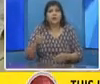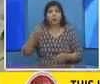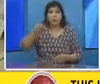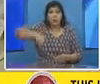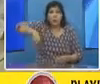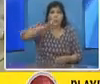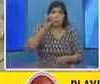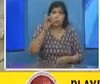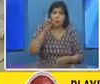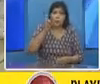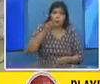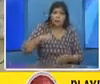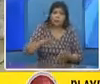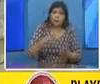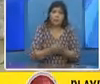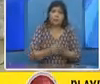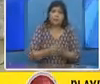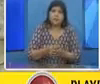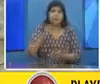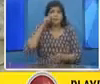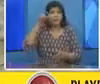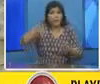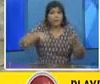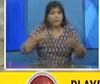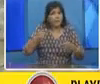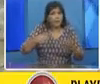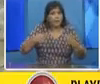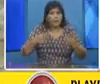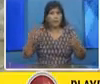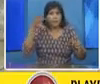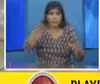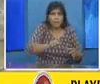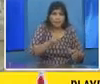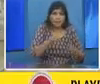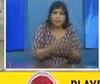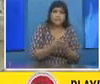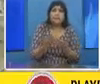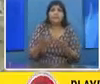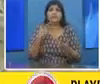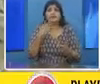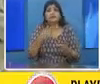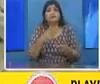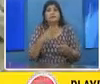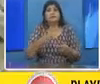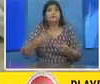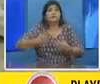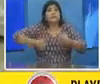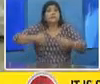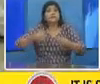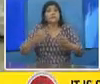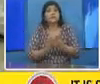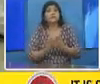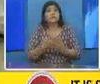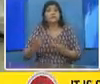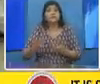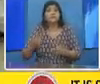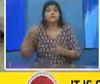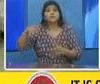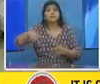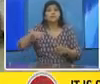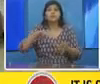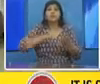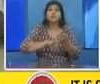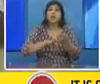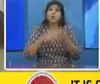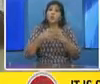बीज को खिलाड़ियों को पकड़ना होता है। कहा जाता है कि यह गेम दक्षिण भारत से दक्षिण पूर्व एशिया और